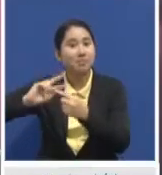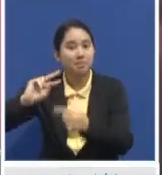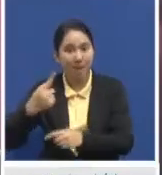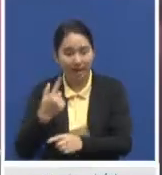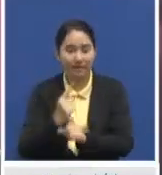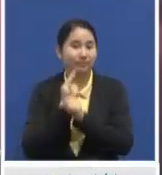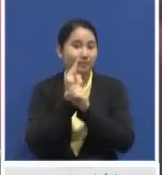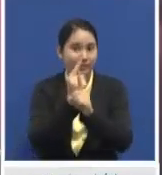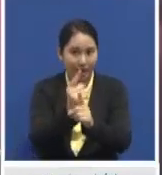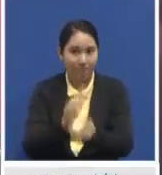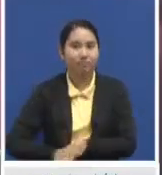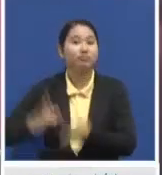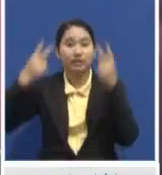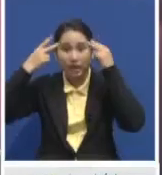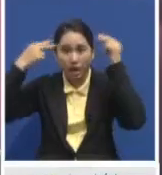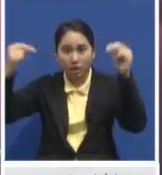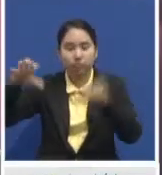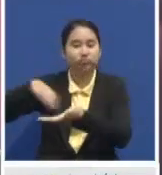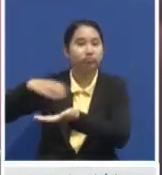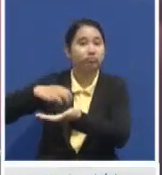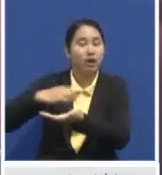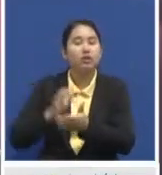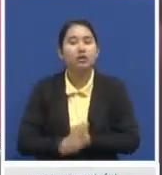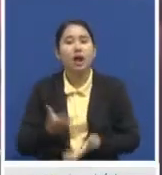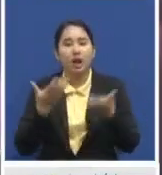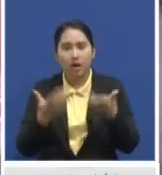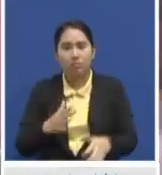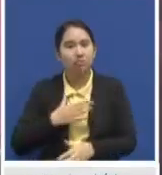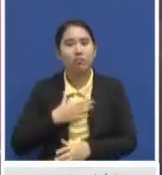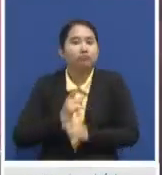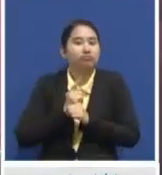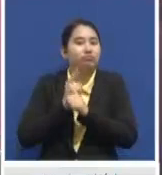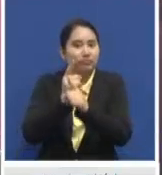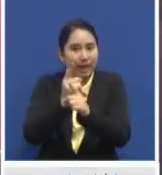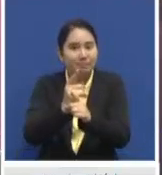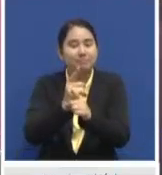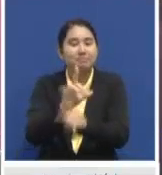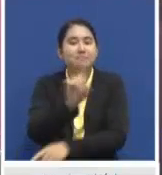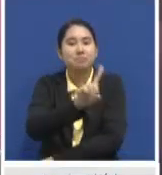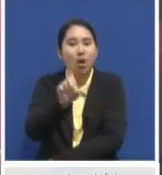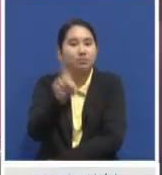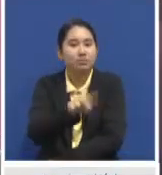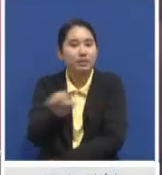ที่ท่านได้ให้นโยบายผมไว้และตัวกับผมเดินตามนี้ 100% เต็ม